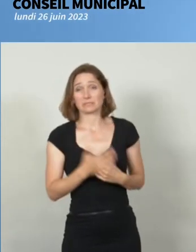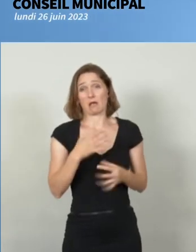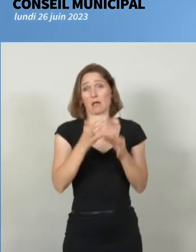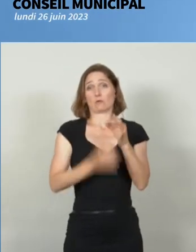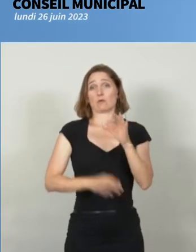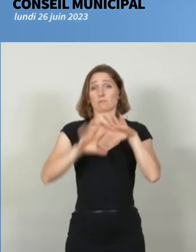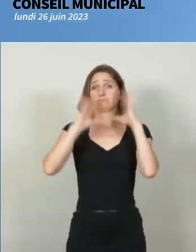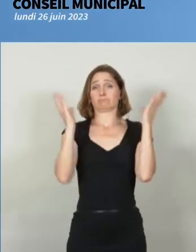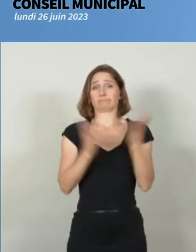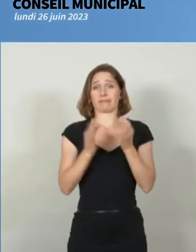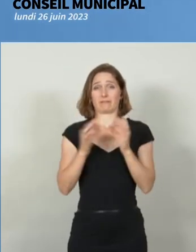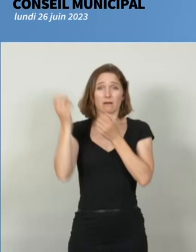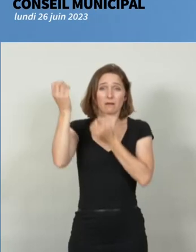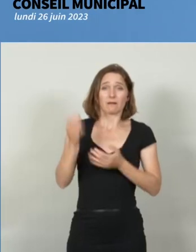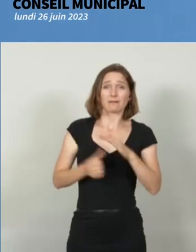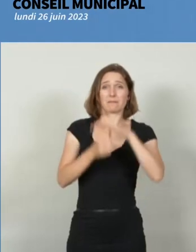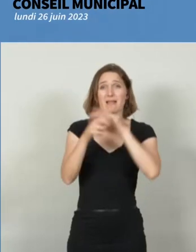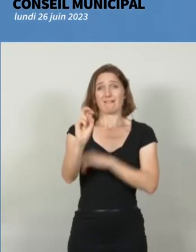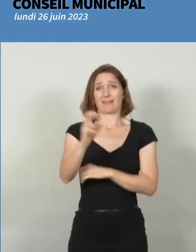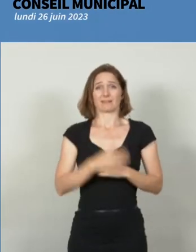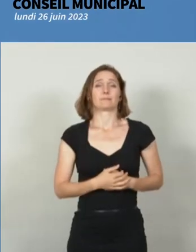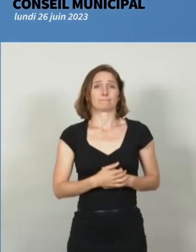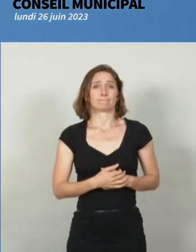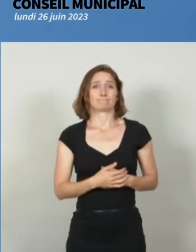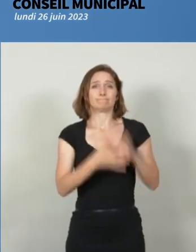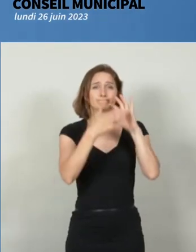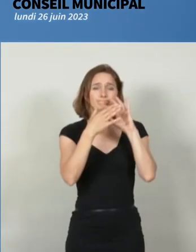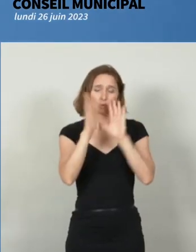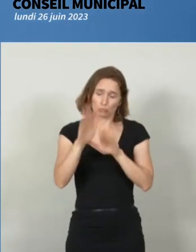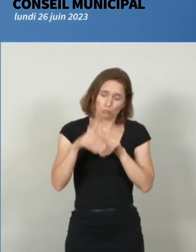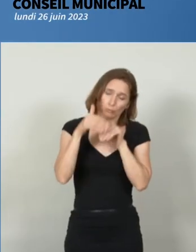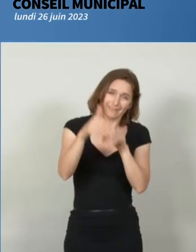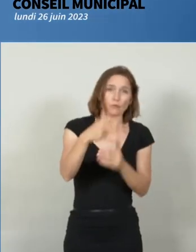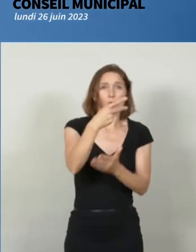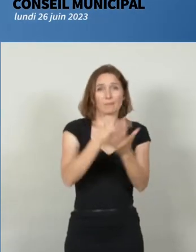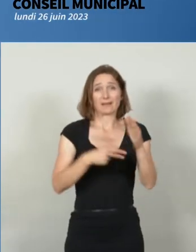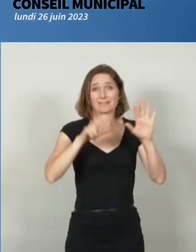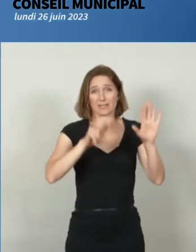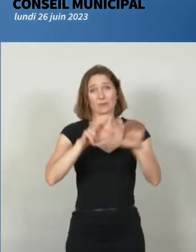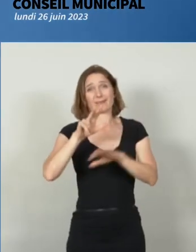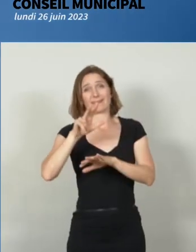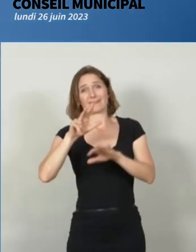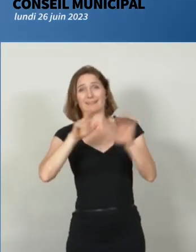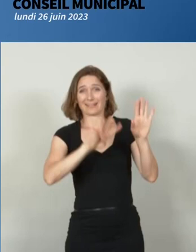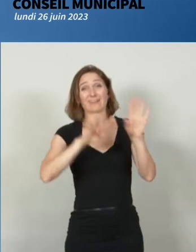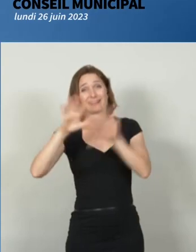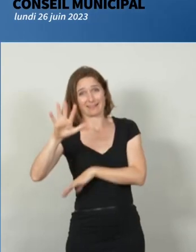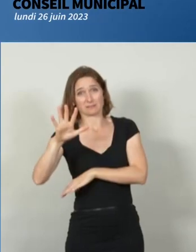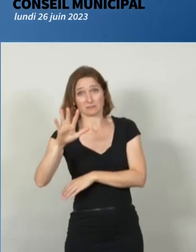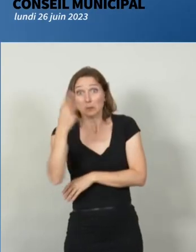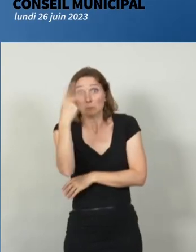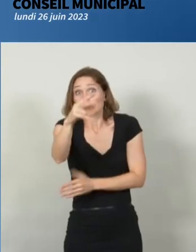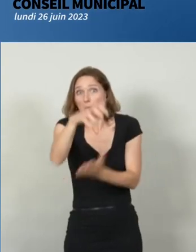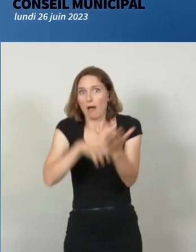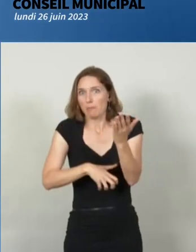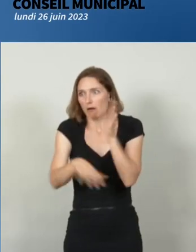continue lorsqu'on a le diagramme page 95 là aussi dans votre rapport pensez vous que le titre de